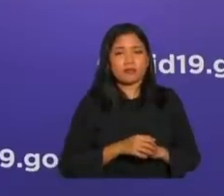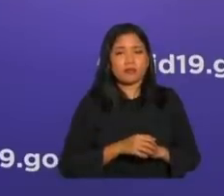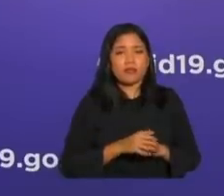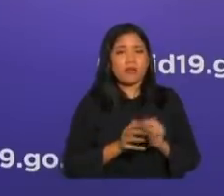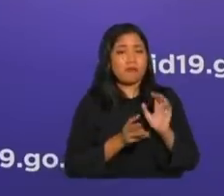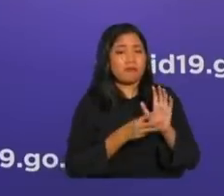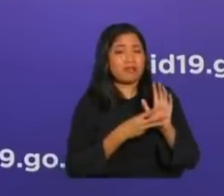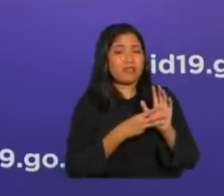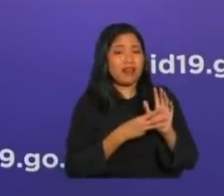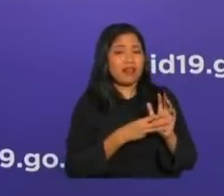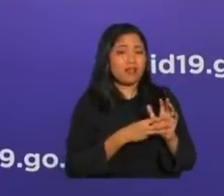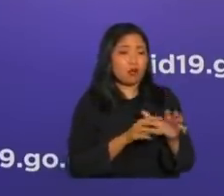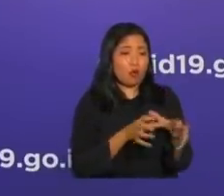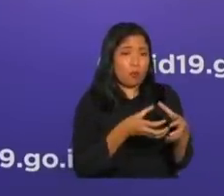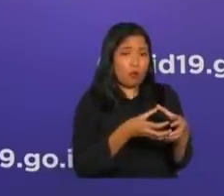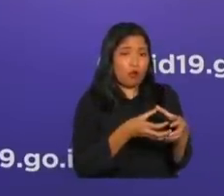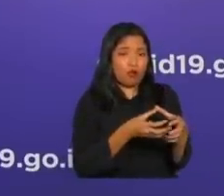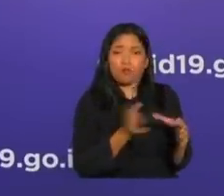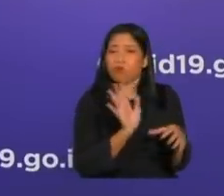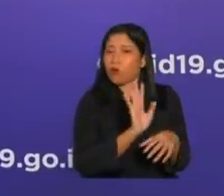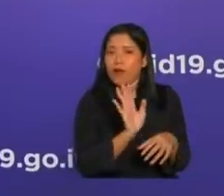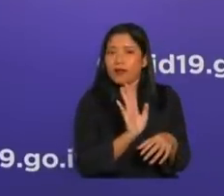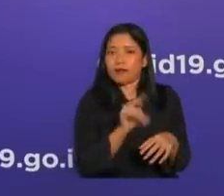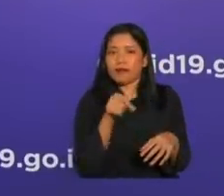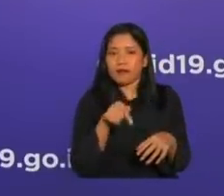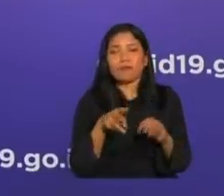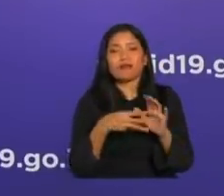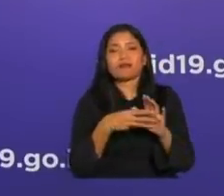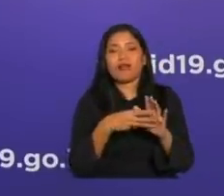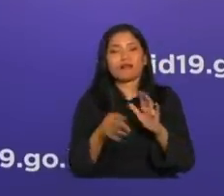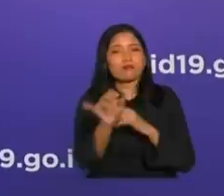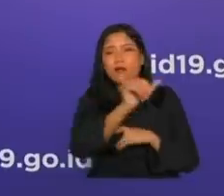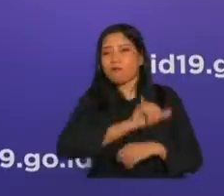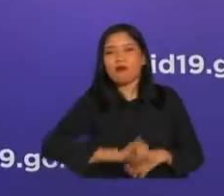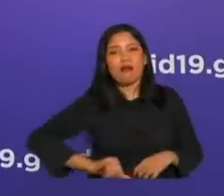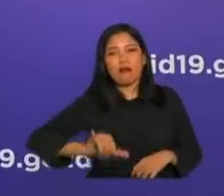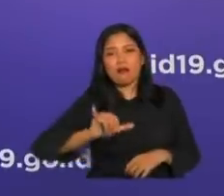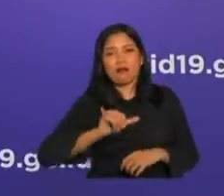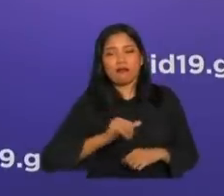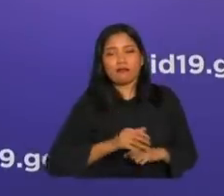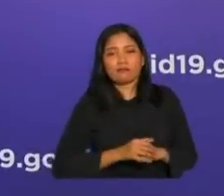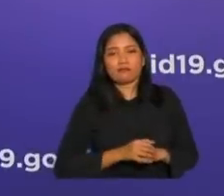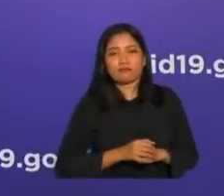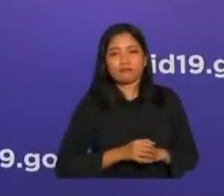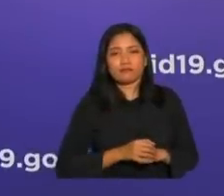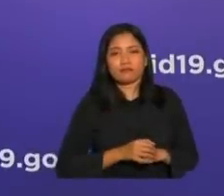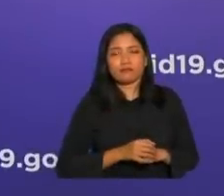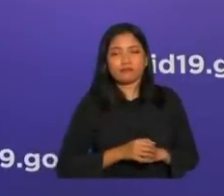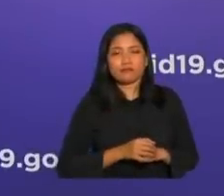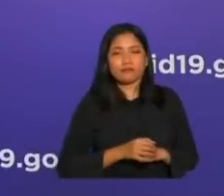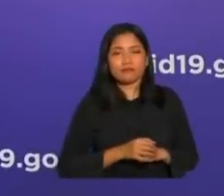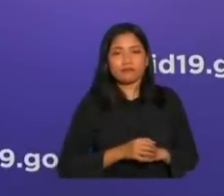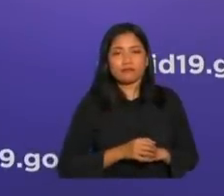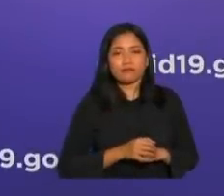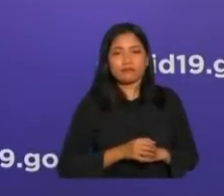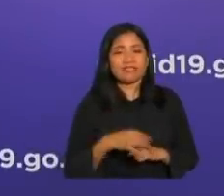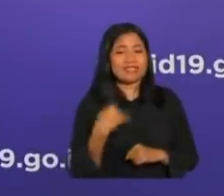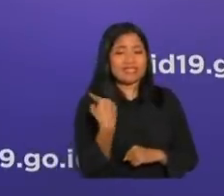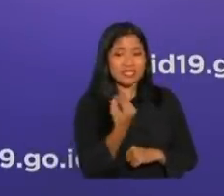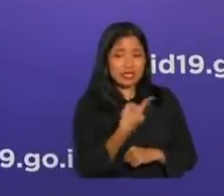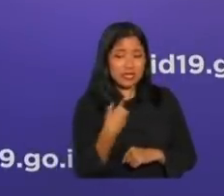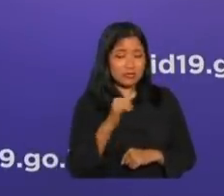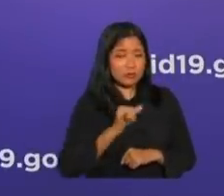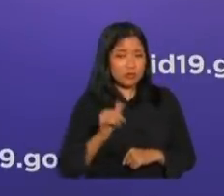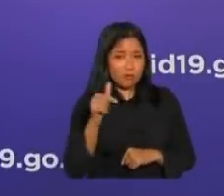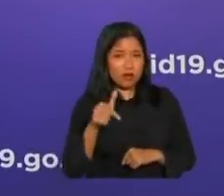sekelompok orang saja menjadi masalah kita bersama dan hanya kita secara bersama-sama yang mampu